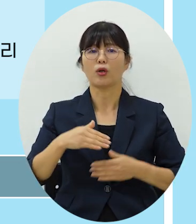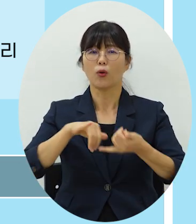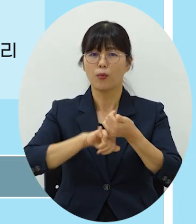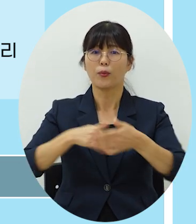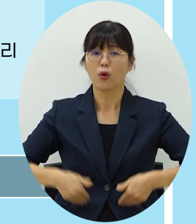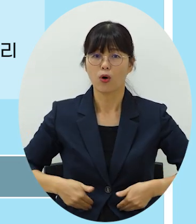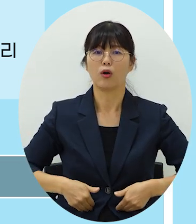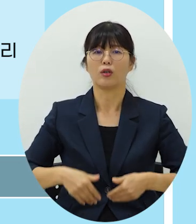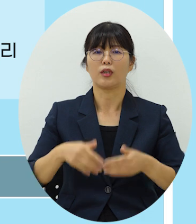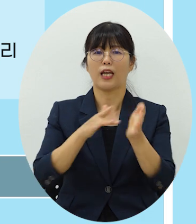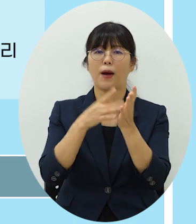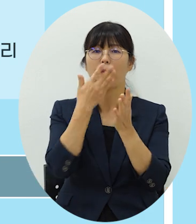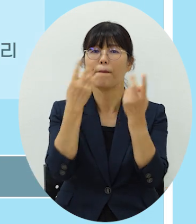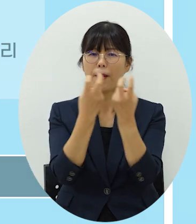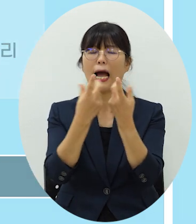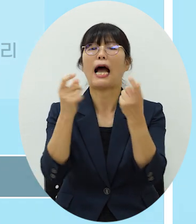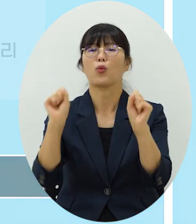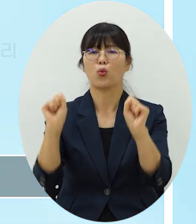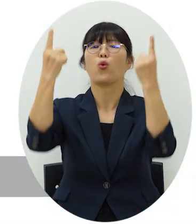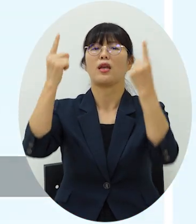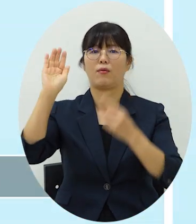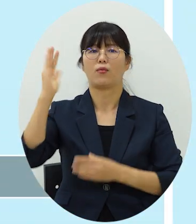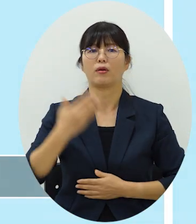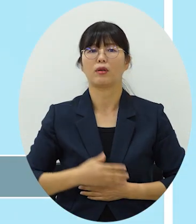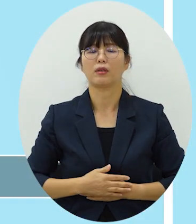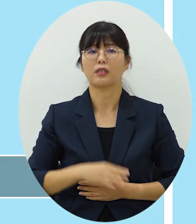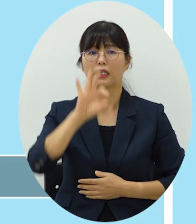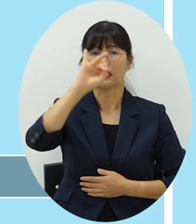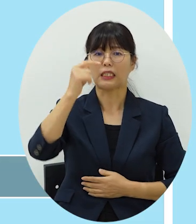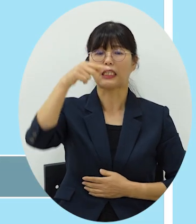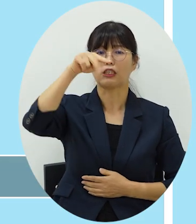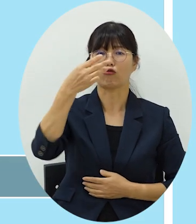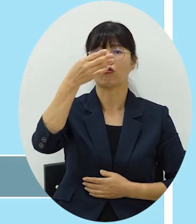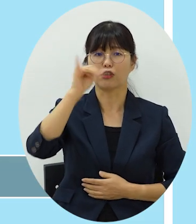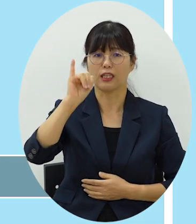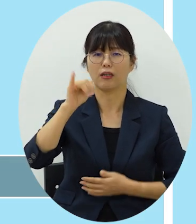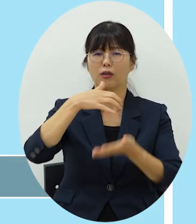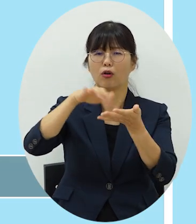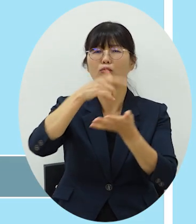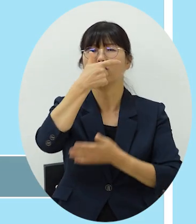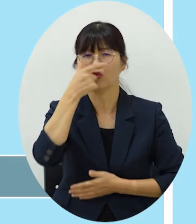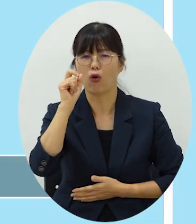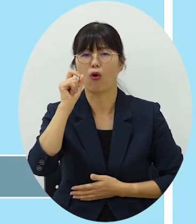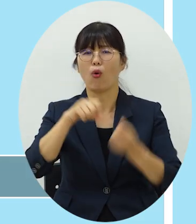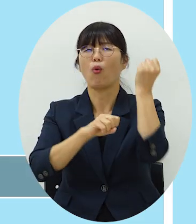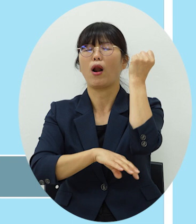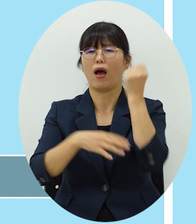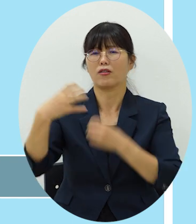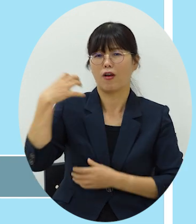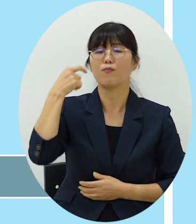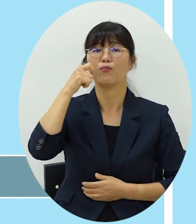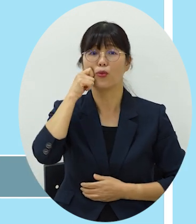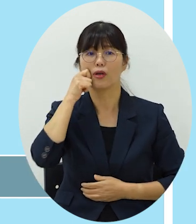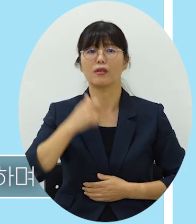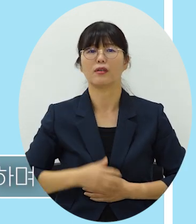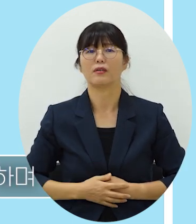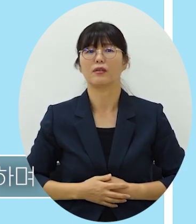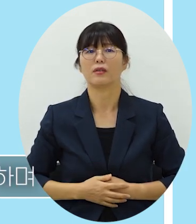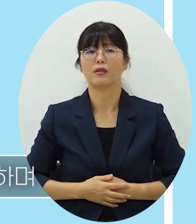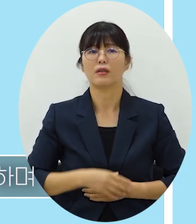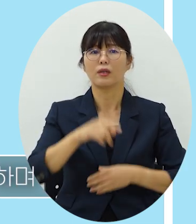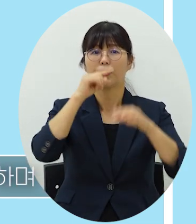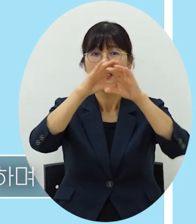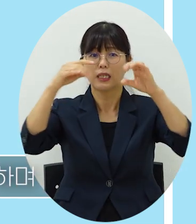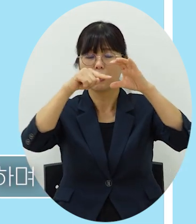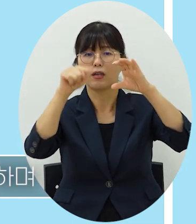경우 약물요법을 병행하여야 합니다. 인슐린의 분비량이 부족하거나 본래의 역할을 하지 못해서 혈액